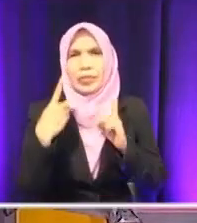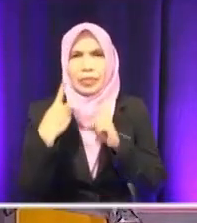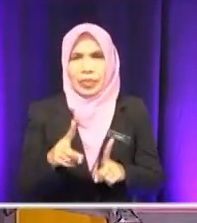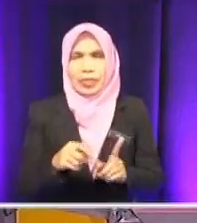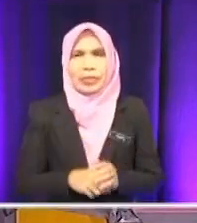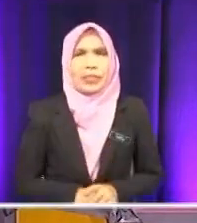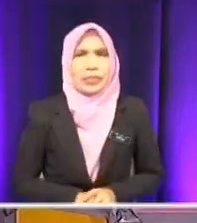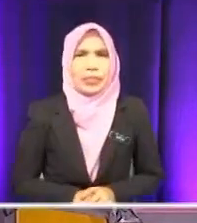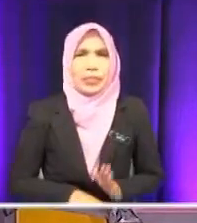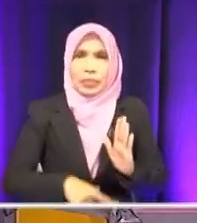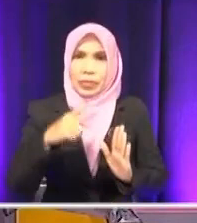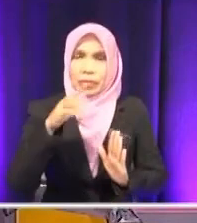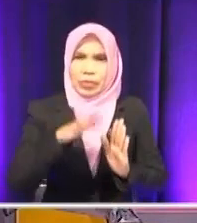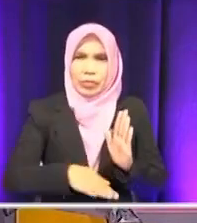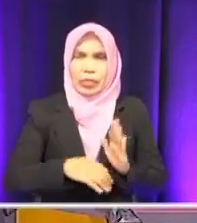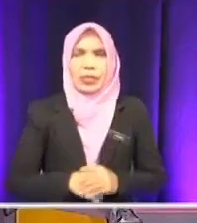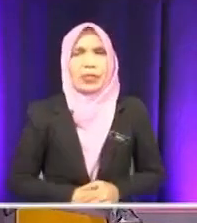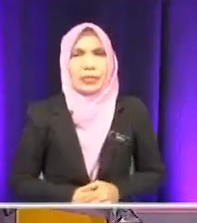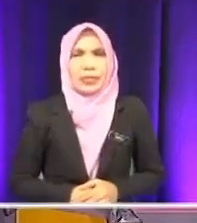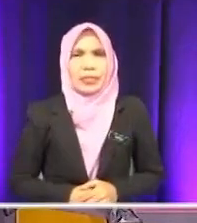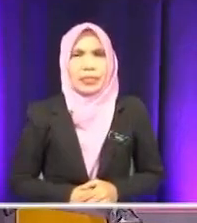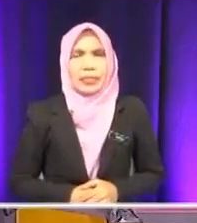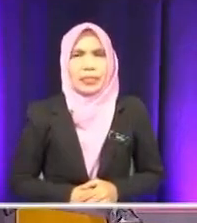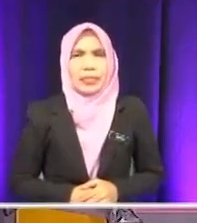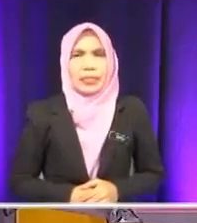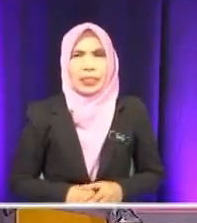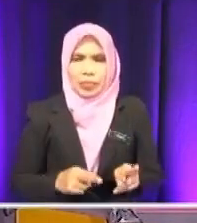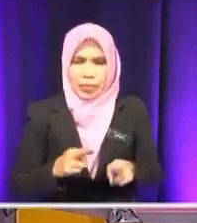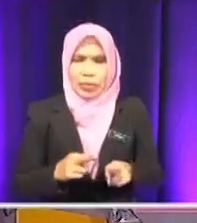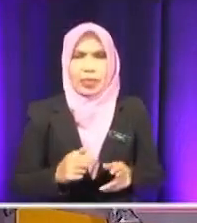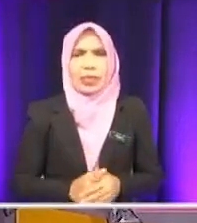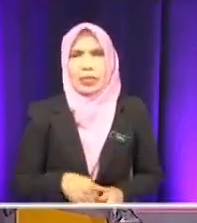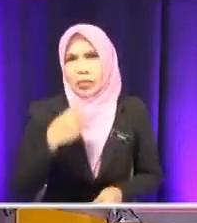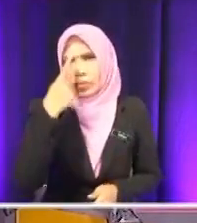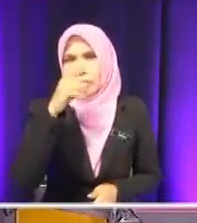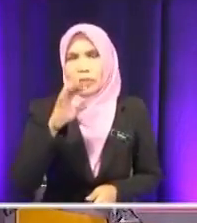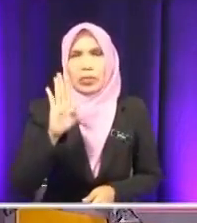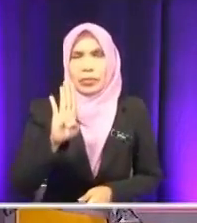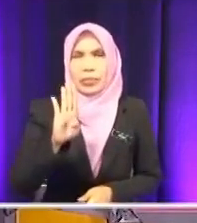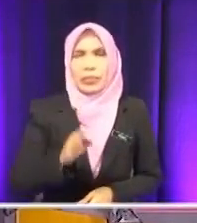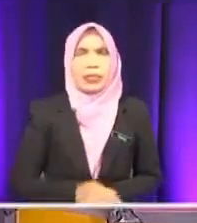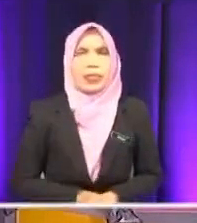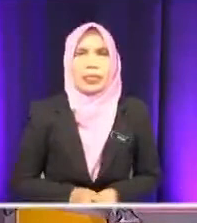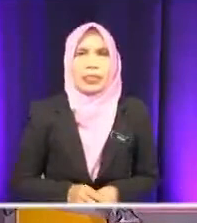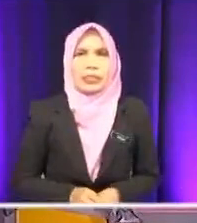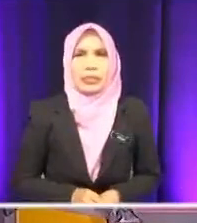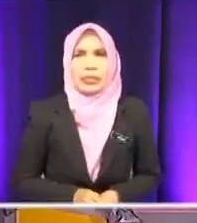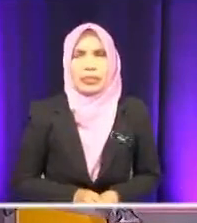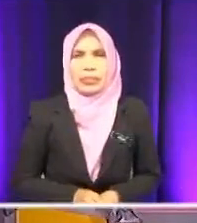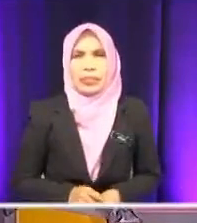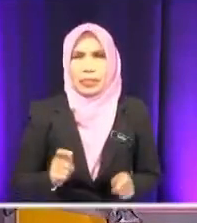dalam jawaban yang paling ringkas untuk B kita kena panjangkan sedikit oke